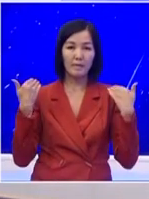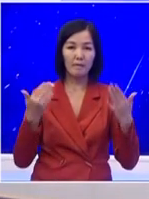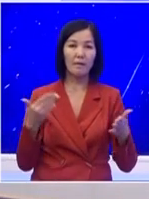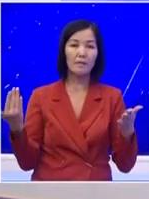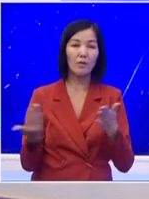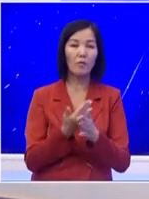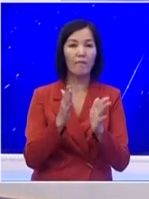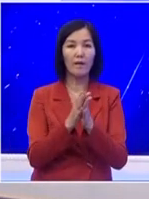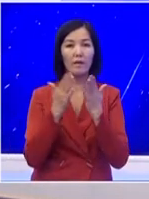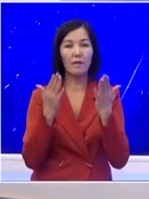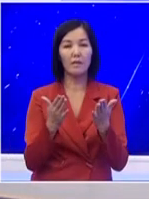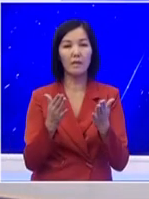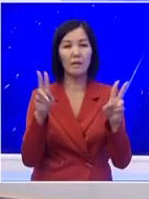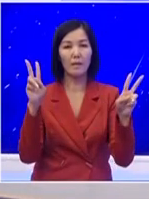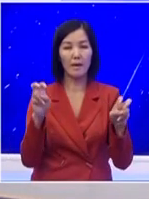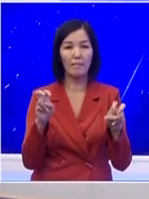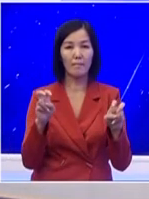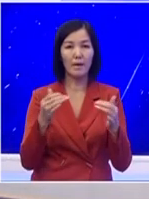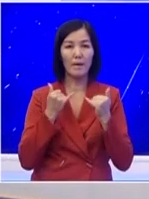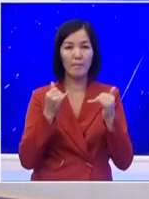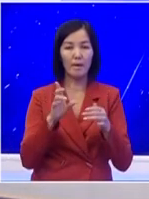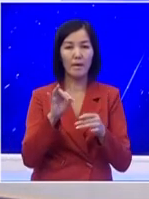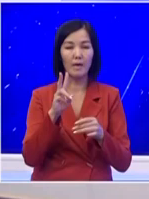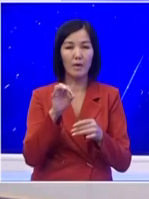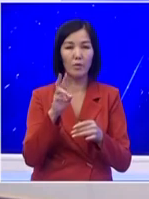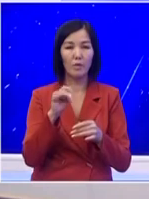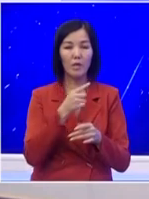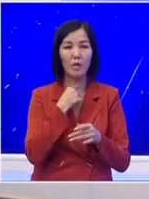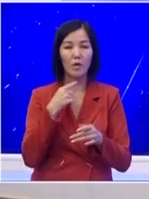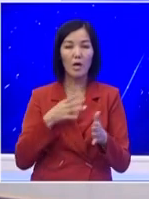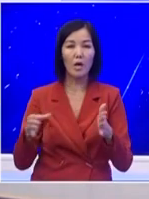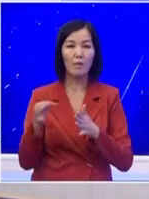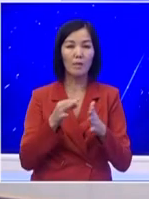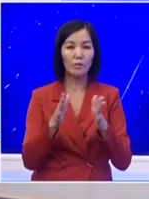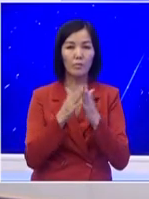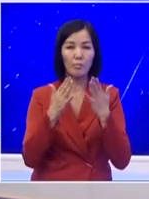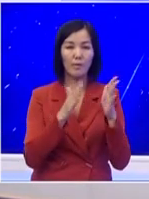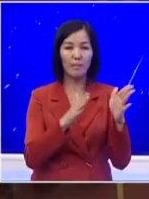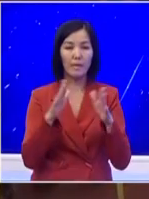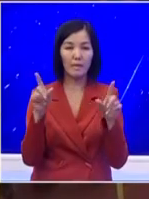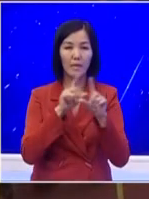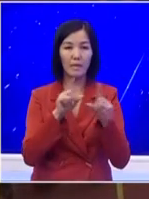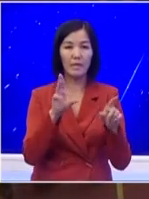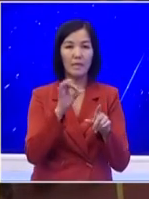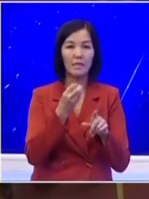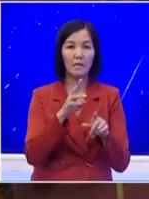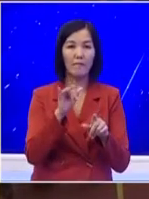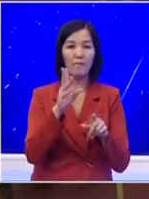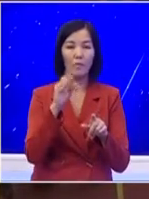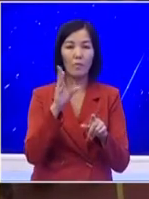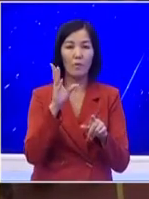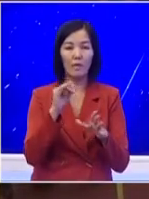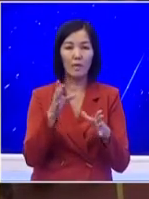Презентация новой книги о Бабае Кунамбаеве состоялась в Талдыкурганской областной библиотеке имени Сейфуллина. Знаменательное событие приурочено